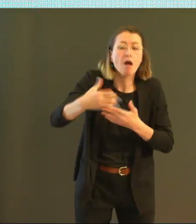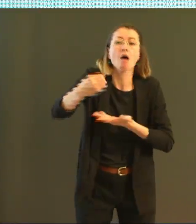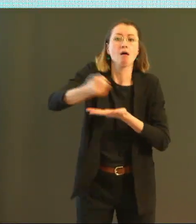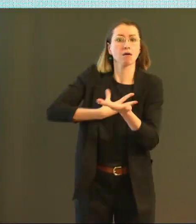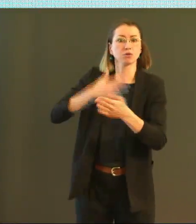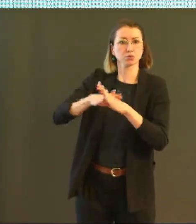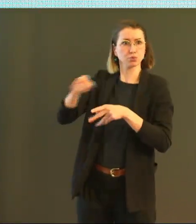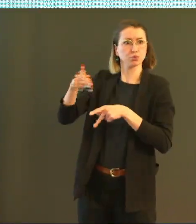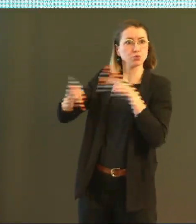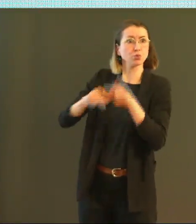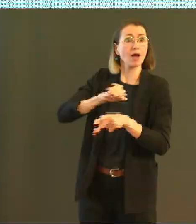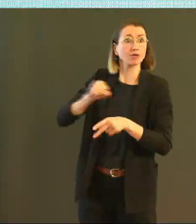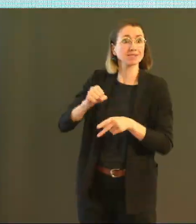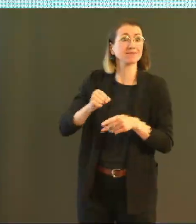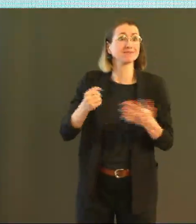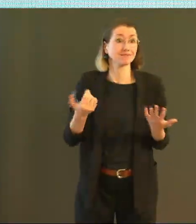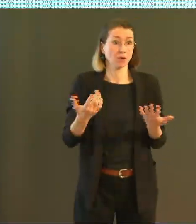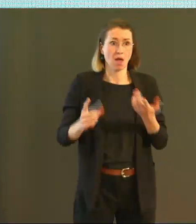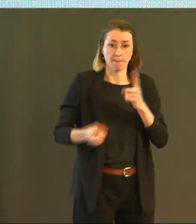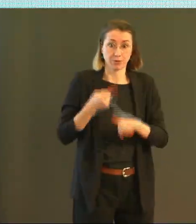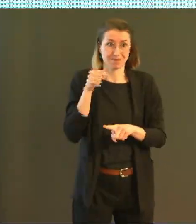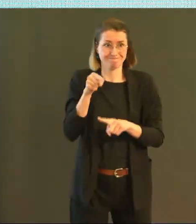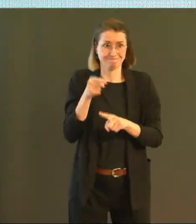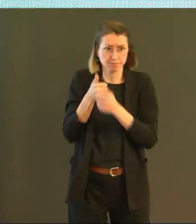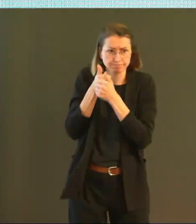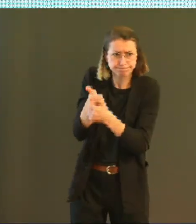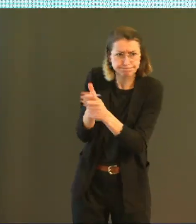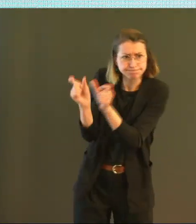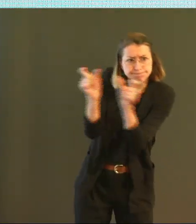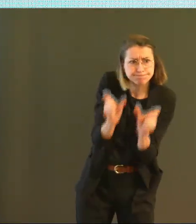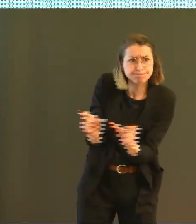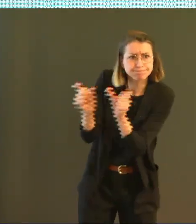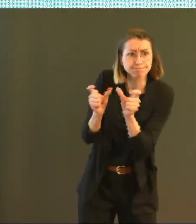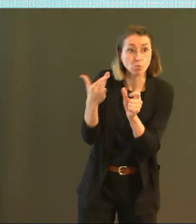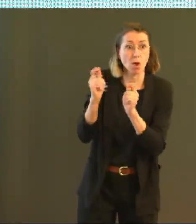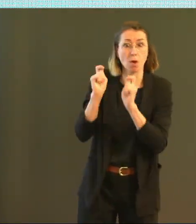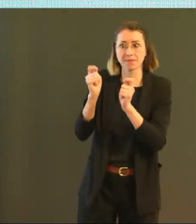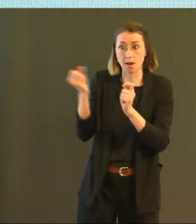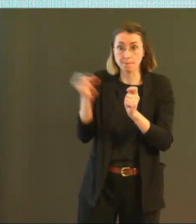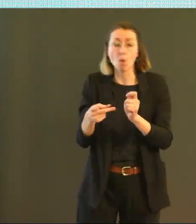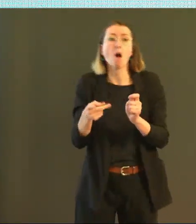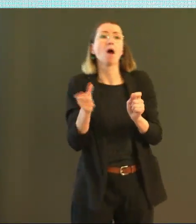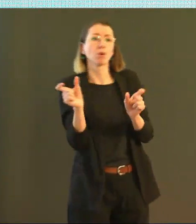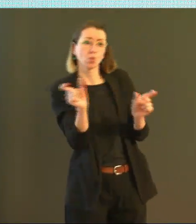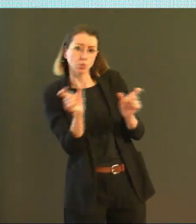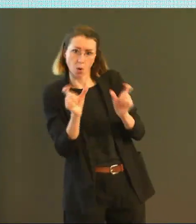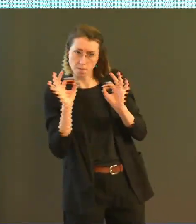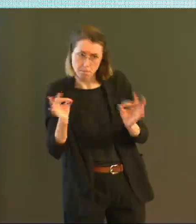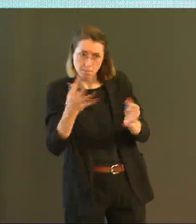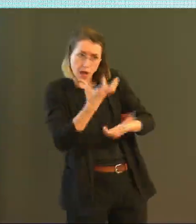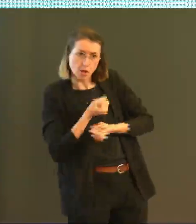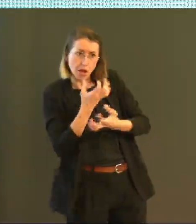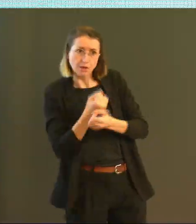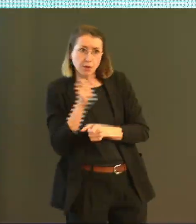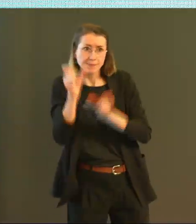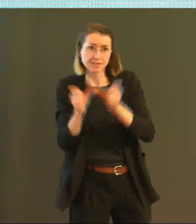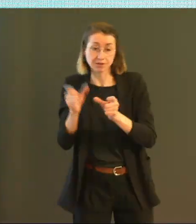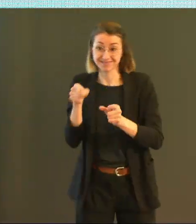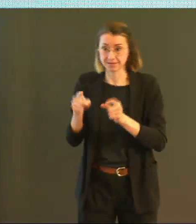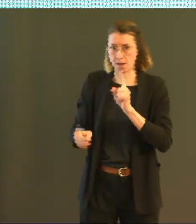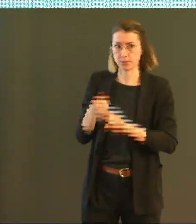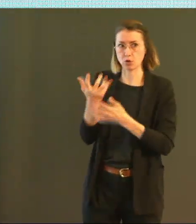important pour la robustesse de notre système de santé pour sa capacité à résister éventuellement à l'augmentation des